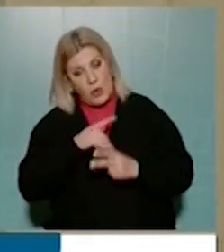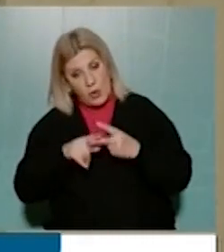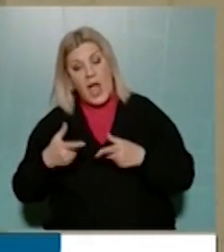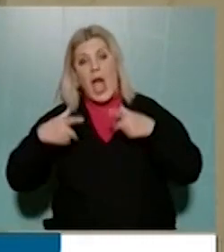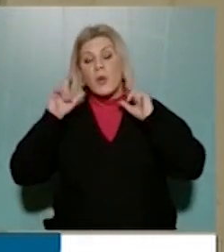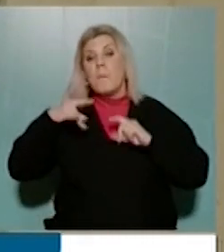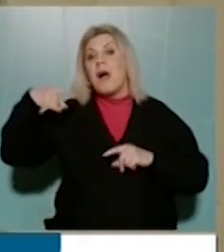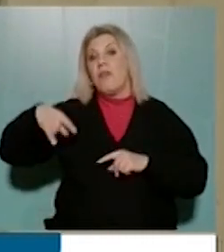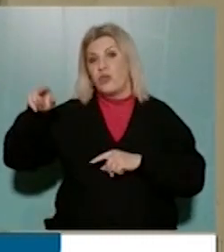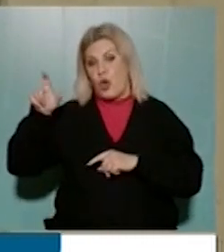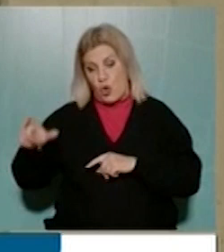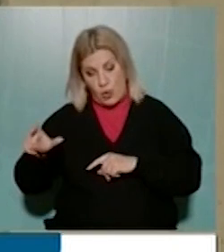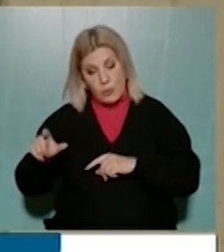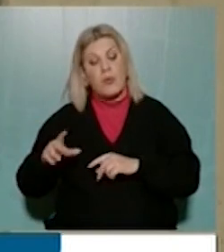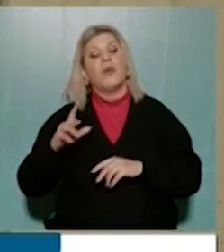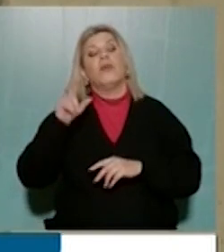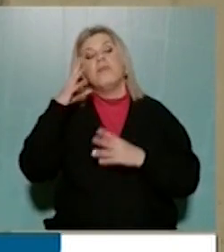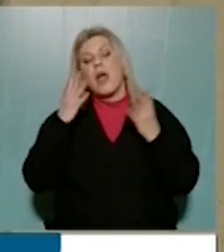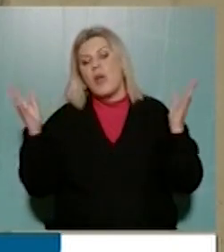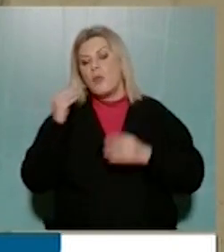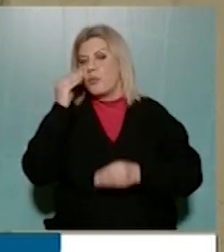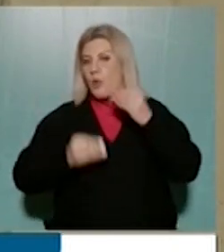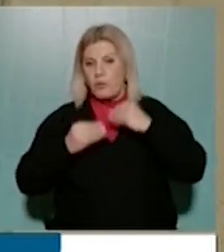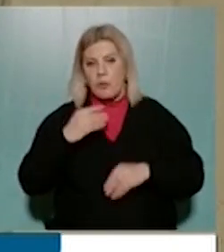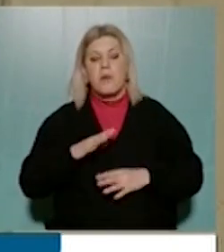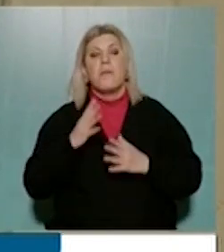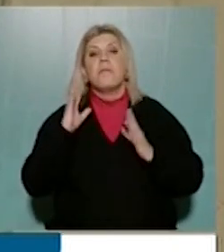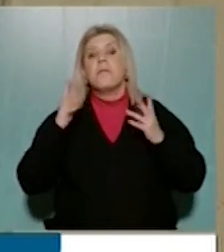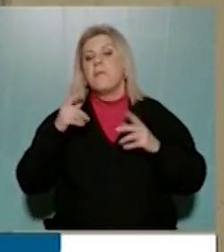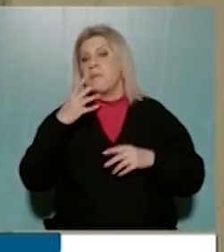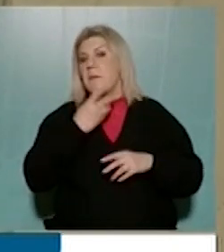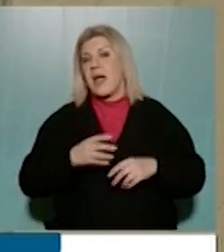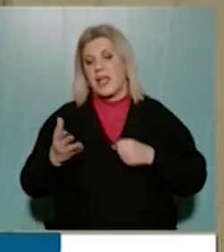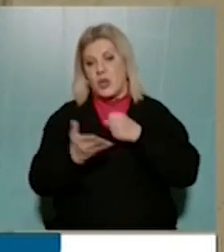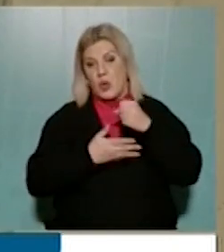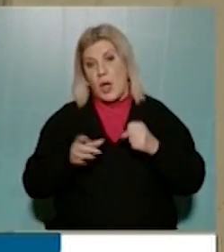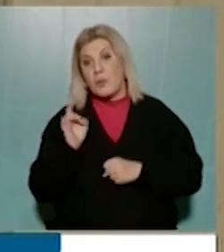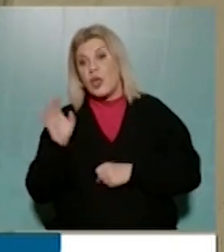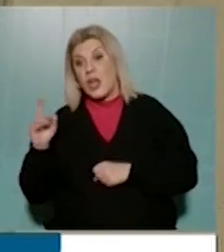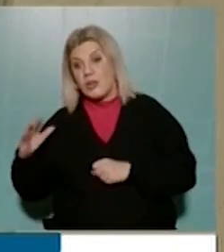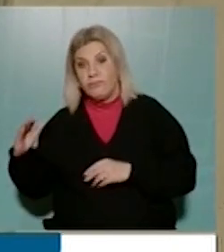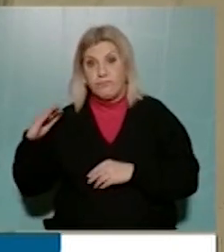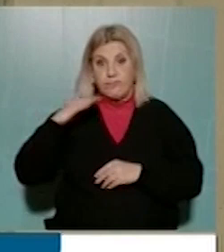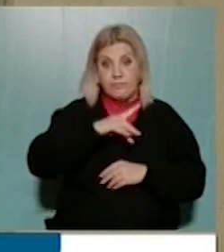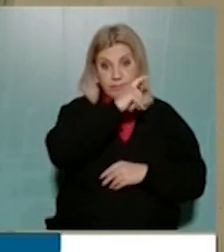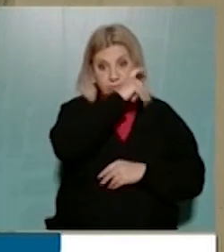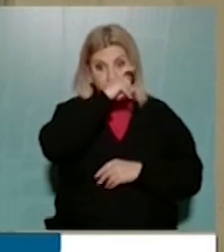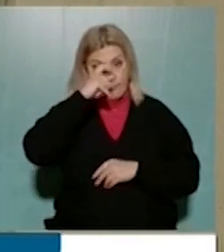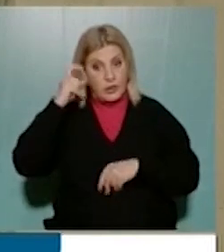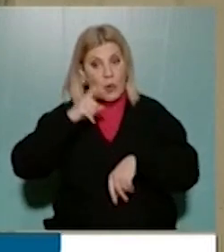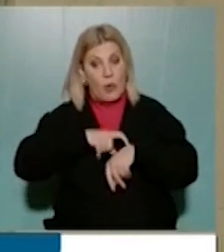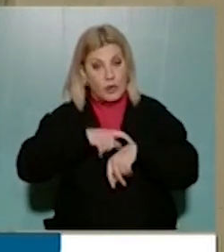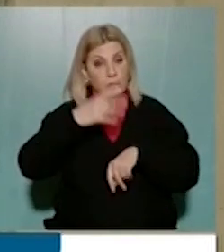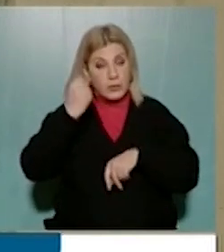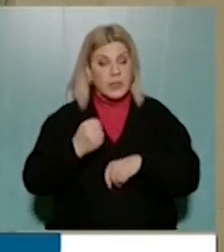άγιο παύλο μεγάλο πρόβλημα εντοπίζεται σστο παπαγεωργίου με πρόσβαση απ τα ανατολικά να είναι ερς ιδίως στις ώρες